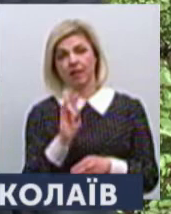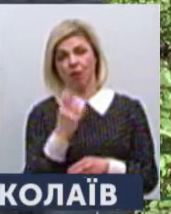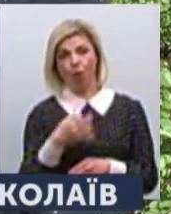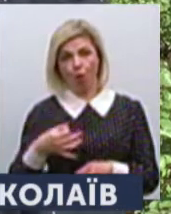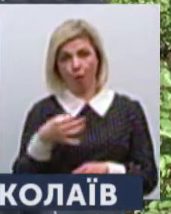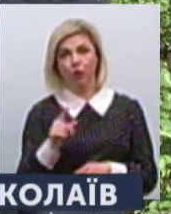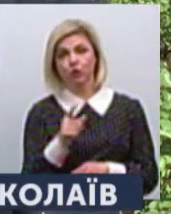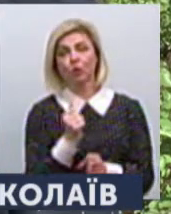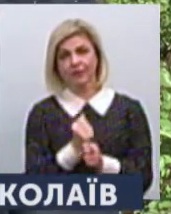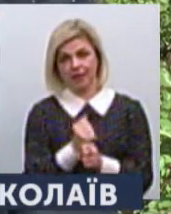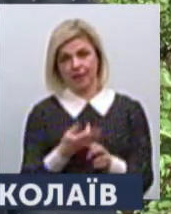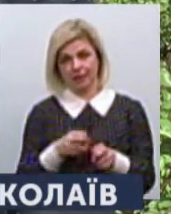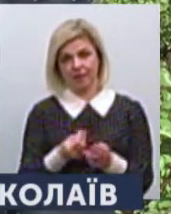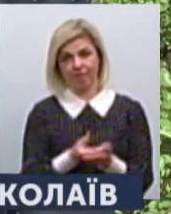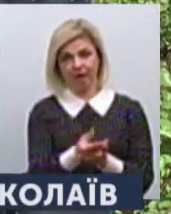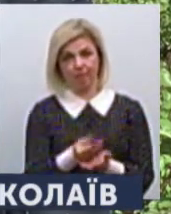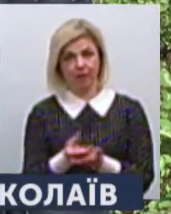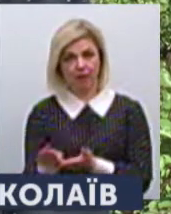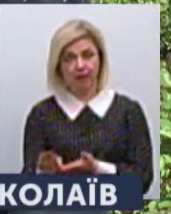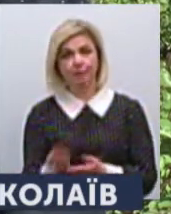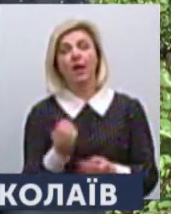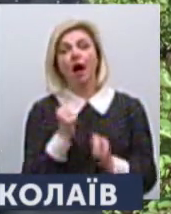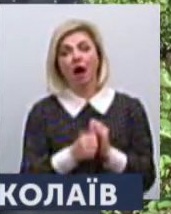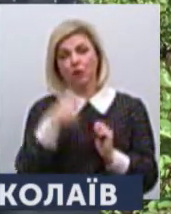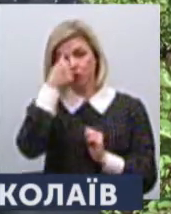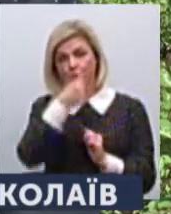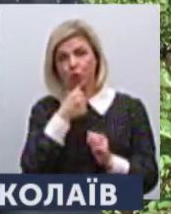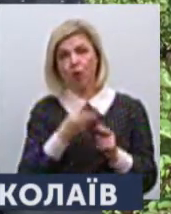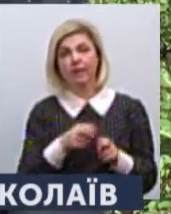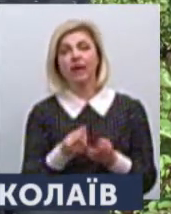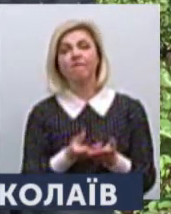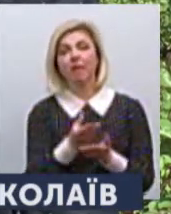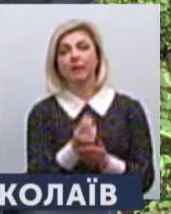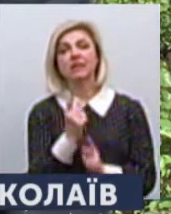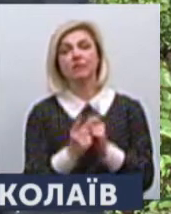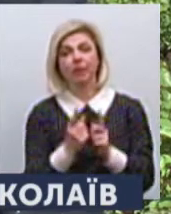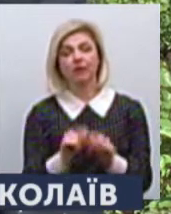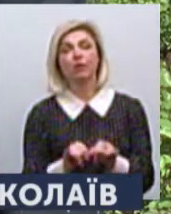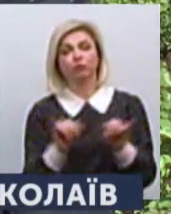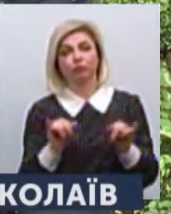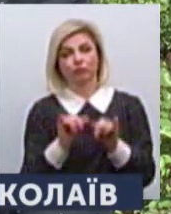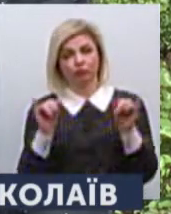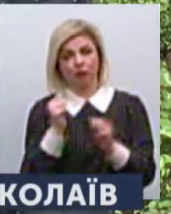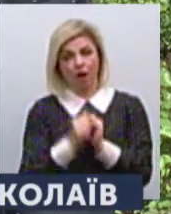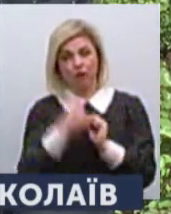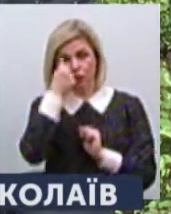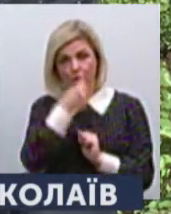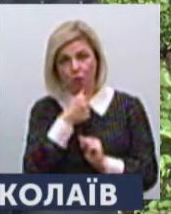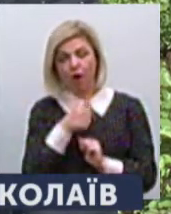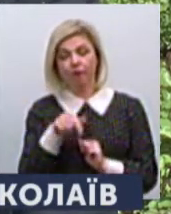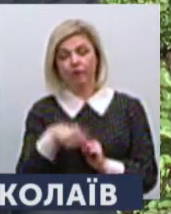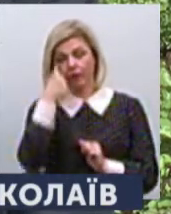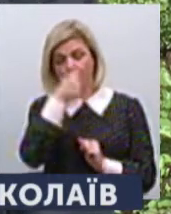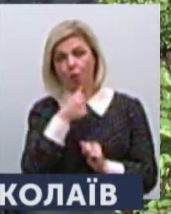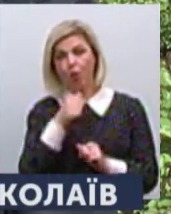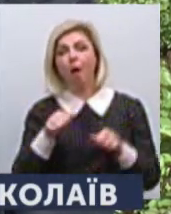для того, щоб провести ці виплати. Хочу сказати, що кожного року ці виплати змінюються, вони зростають з кожним роком. Так само в цьому році була видана